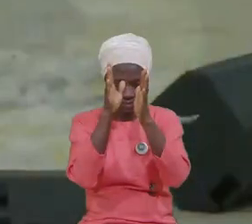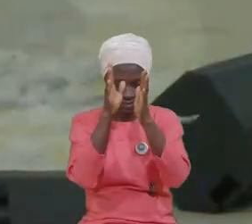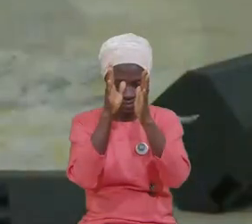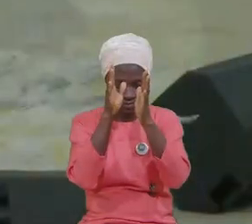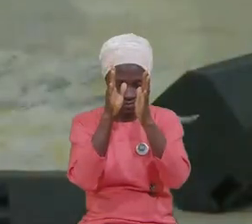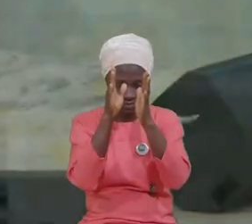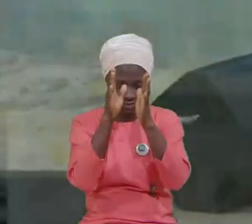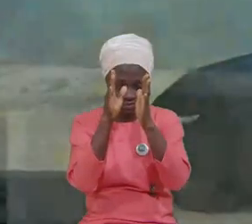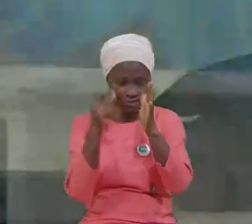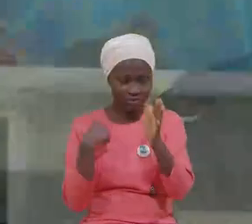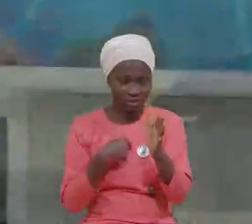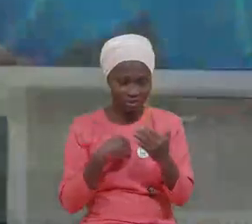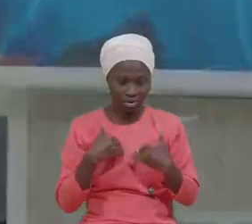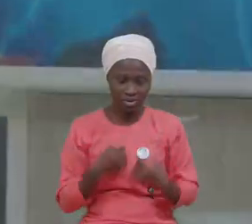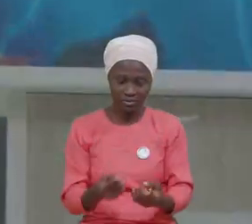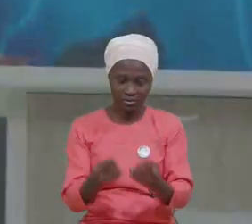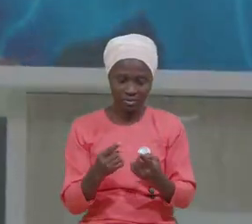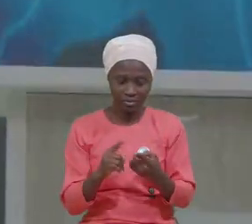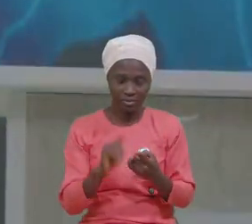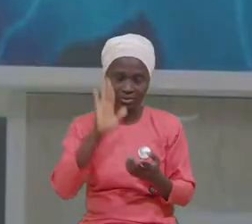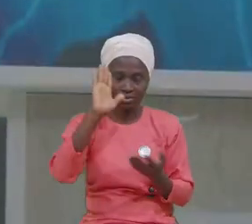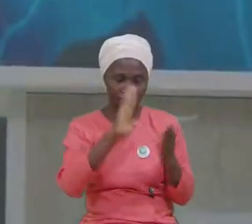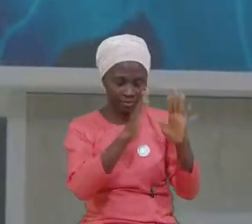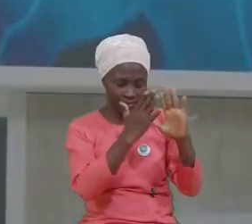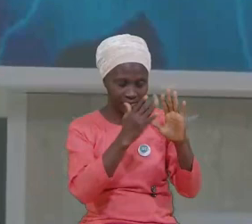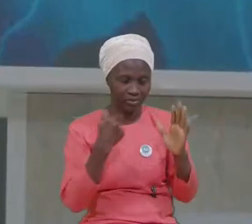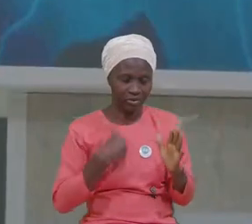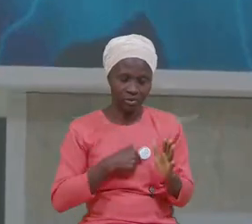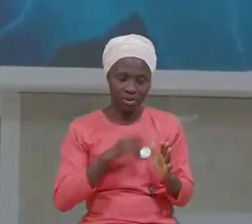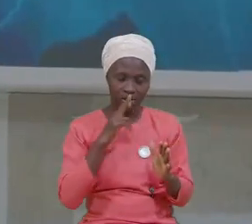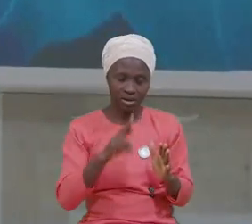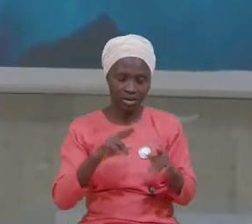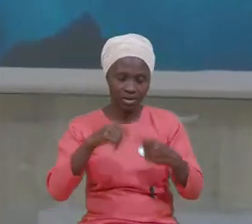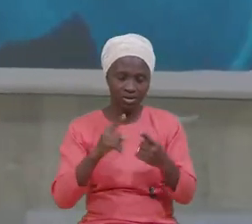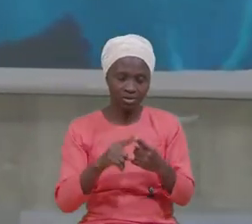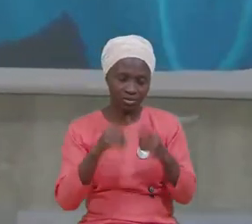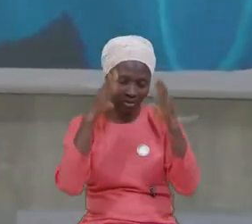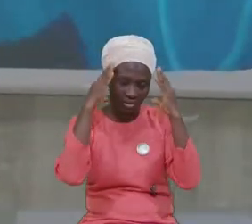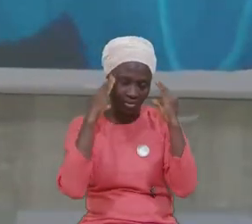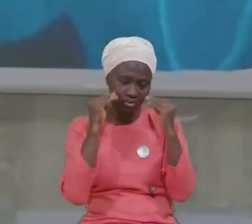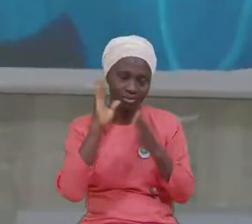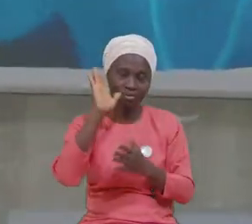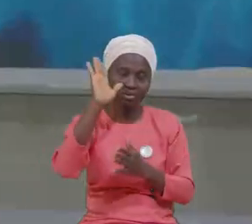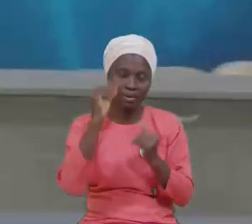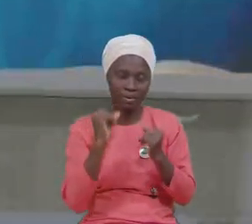Père, nous sommes venus en ta présence. Nous voulons expérimenter